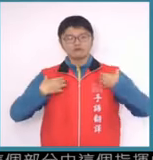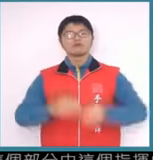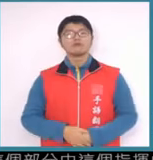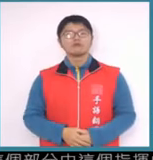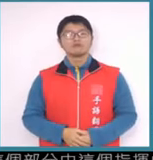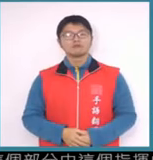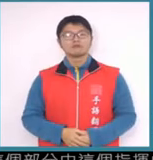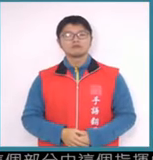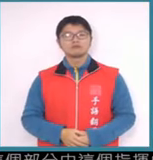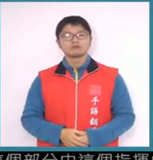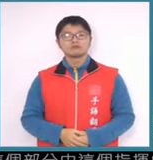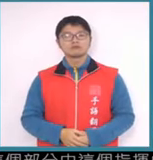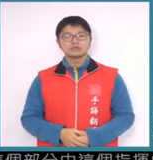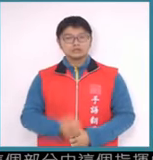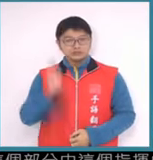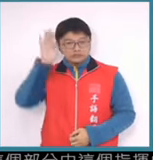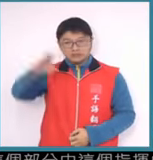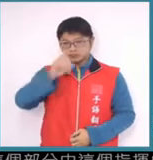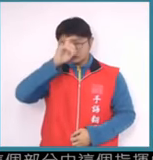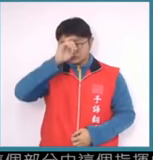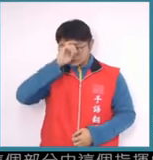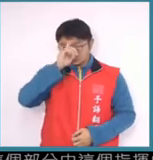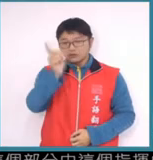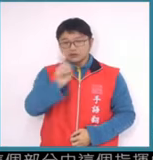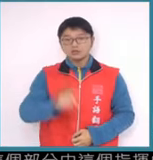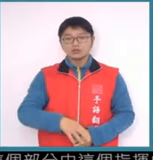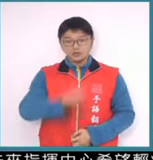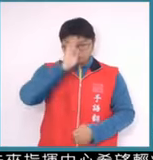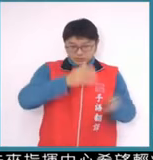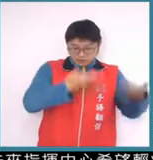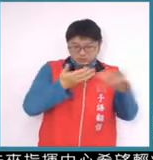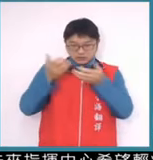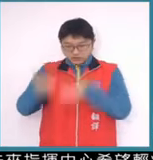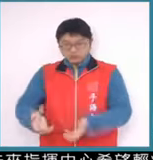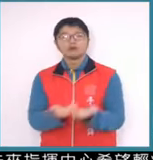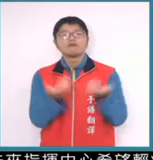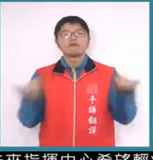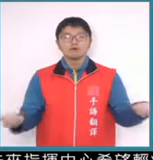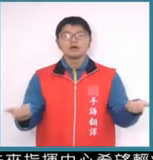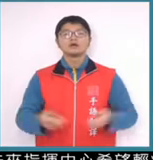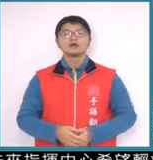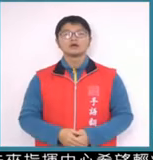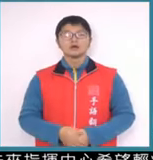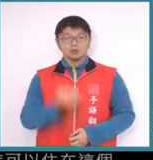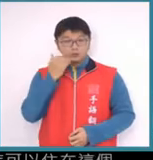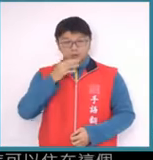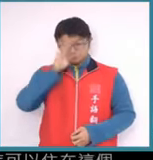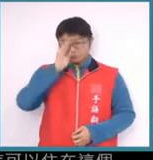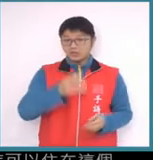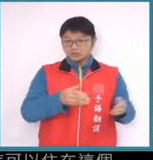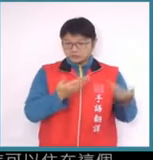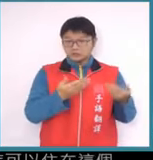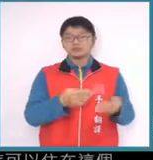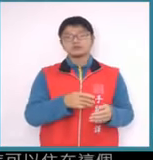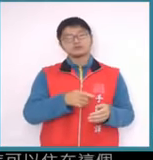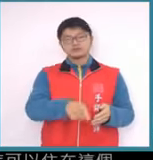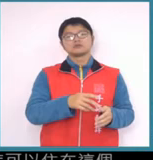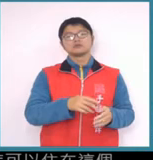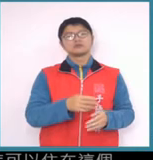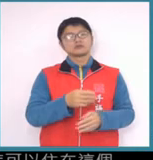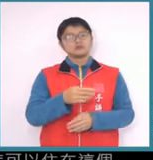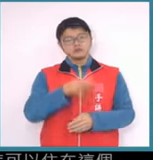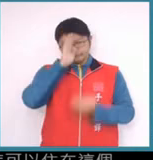轻症重症分流，那轻症可以住在这个检疫旅馆，那我们会在